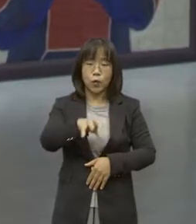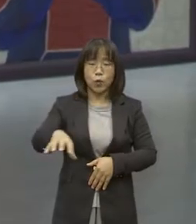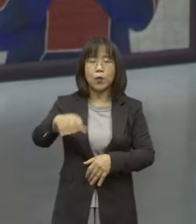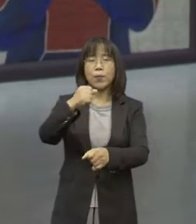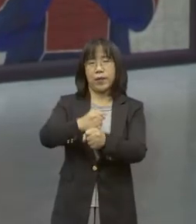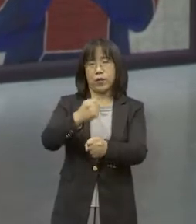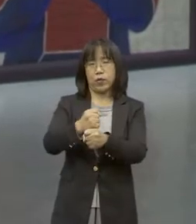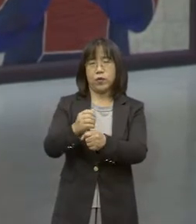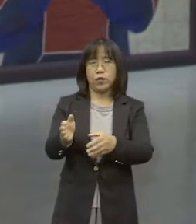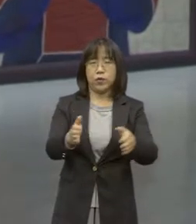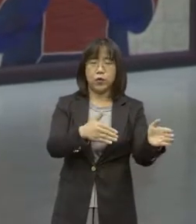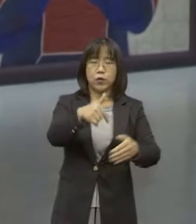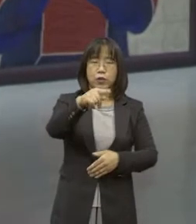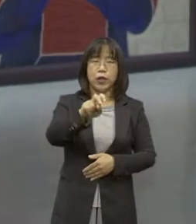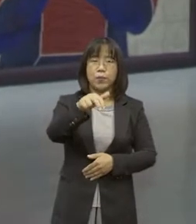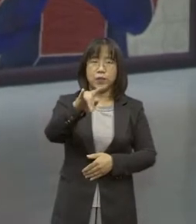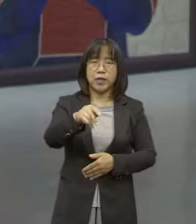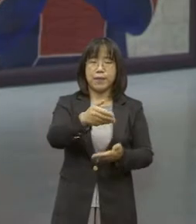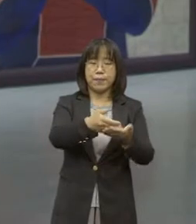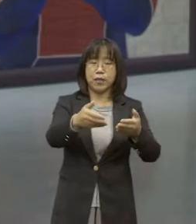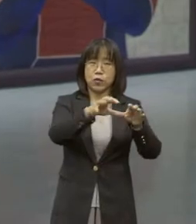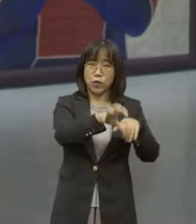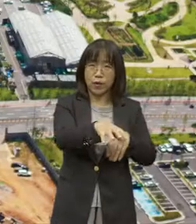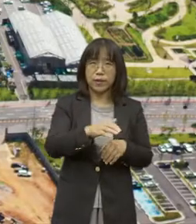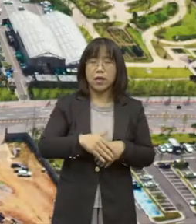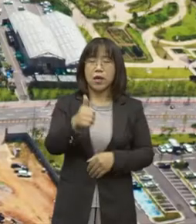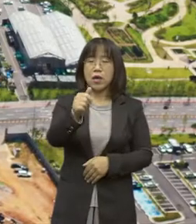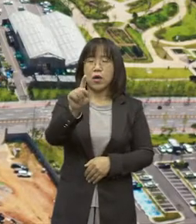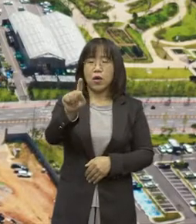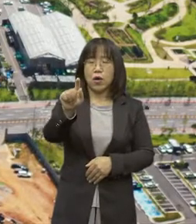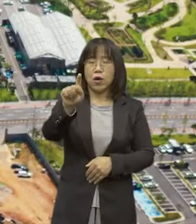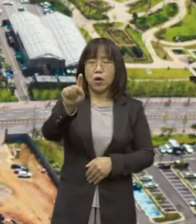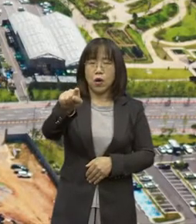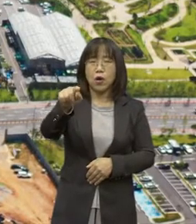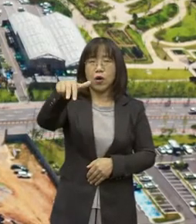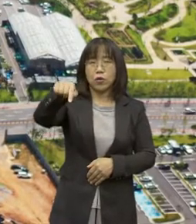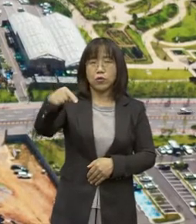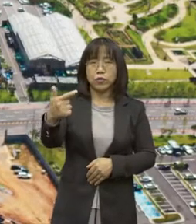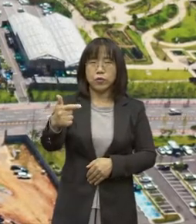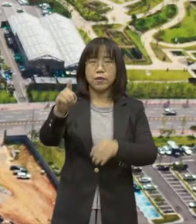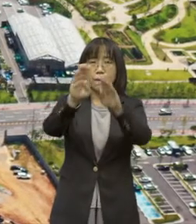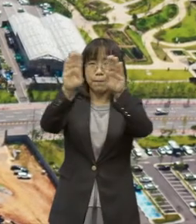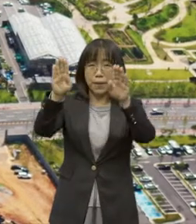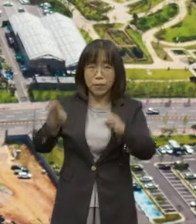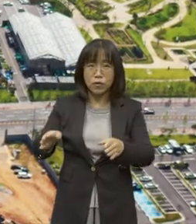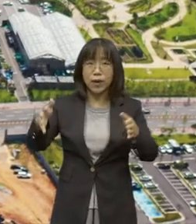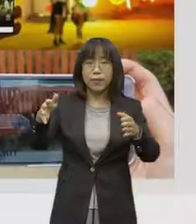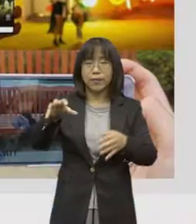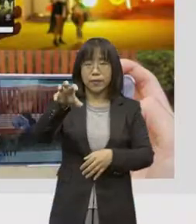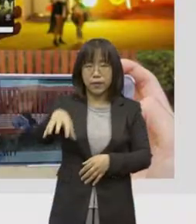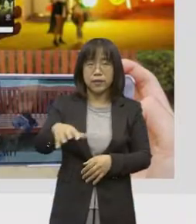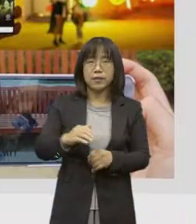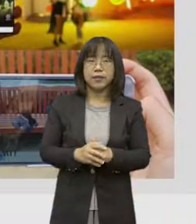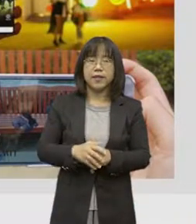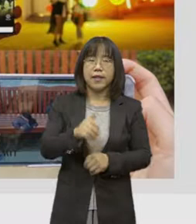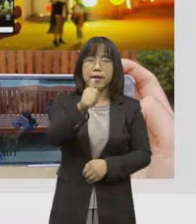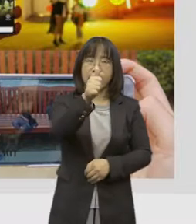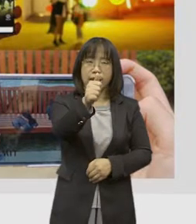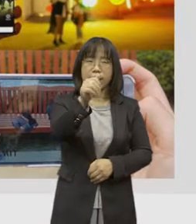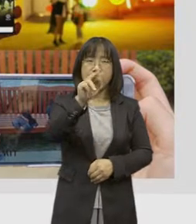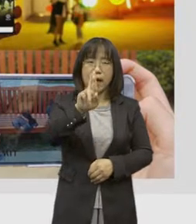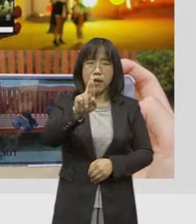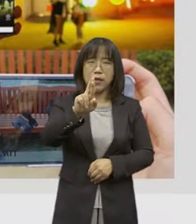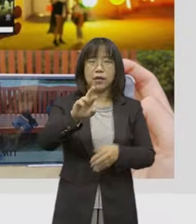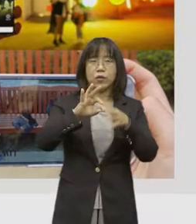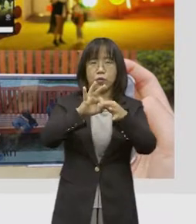대표 문화시설인 겸재정선미술관과 허준박물관을 연결해 조성하는 역사문화존에서는 AR을